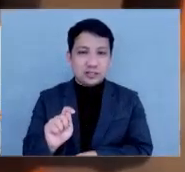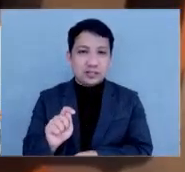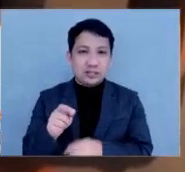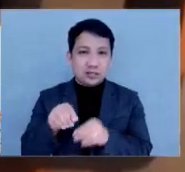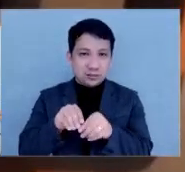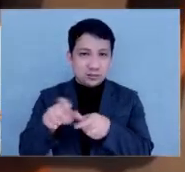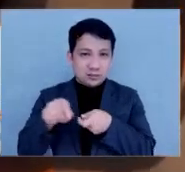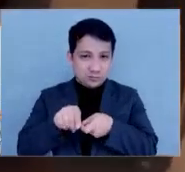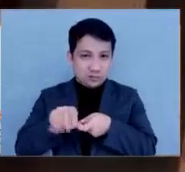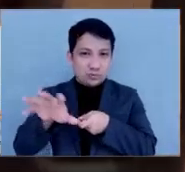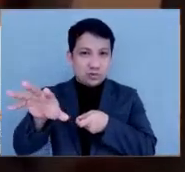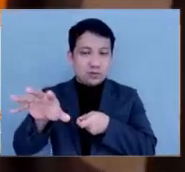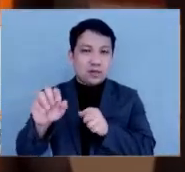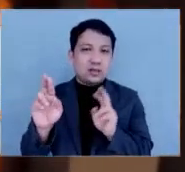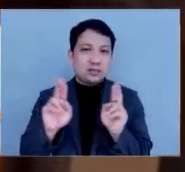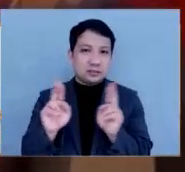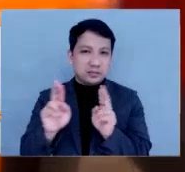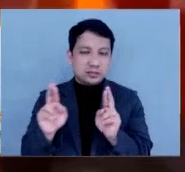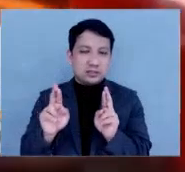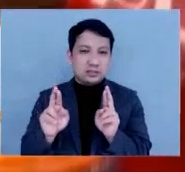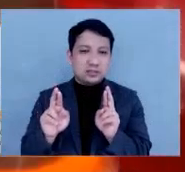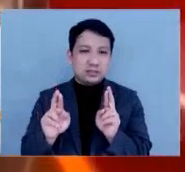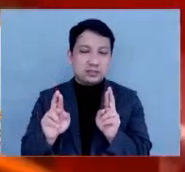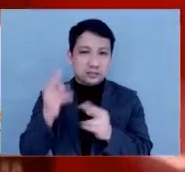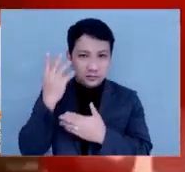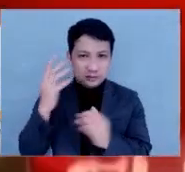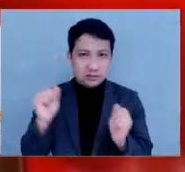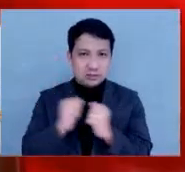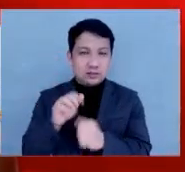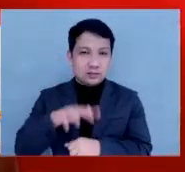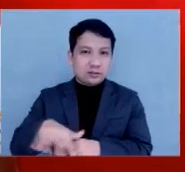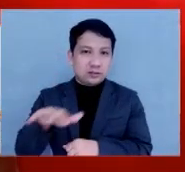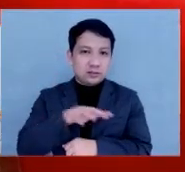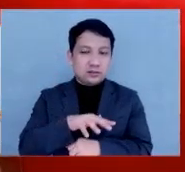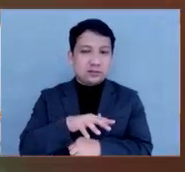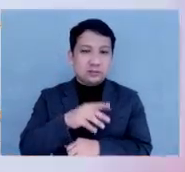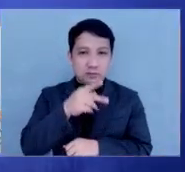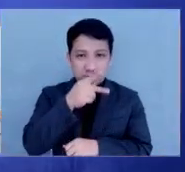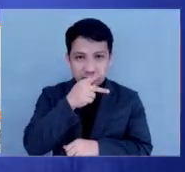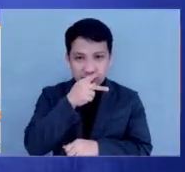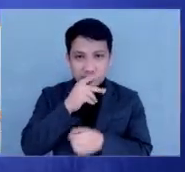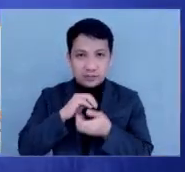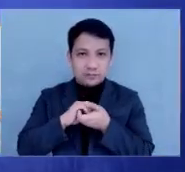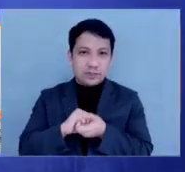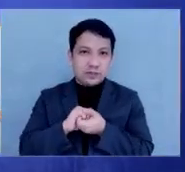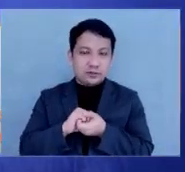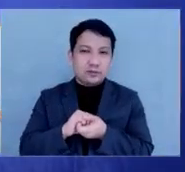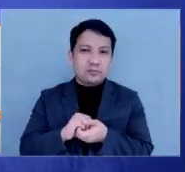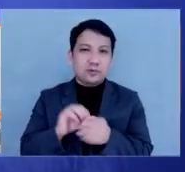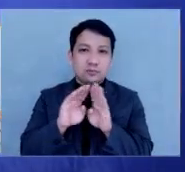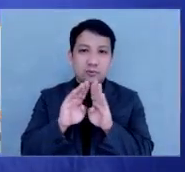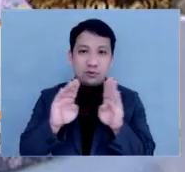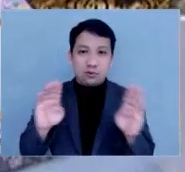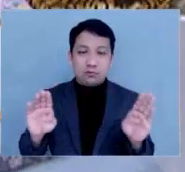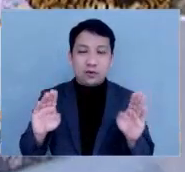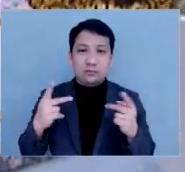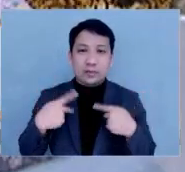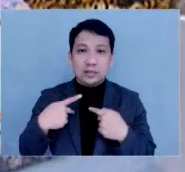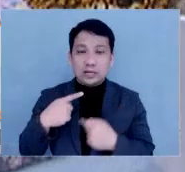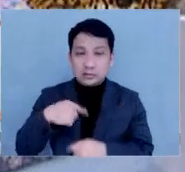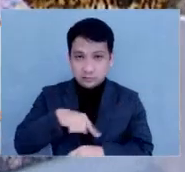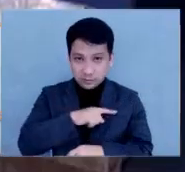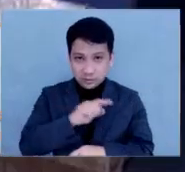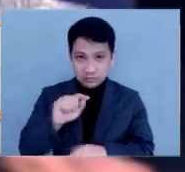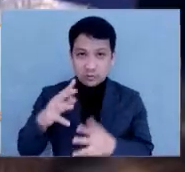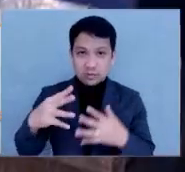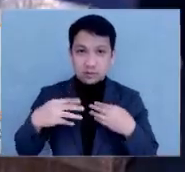flashlights, ready to serve ang alagang kapatid at ng iba pang pribadong partners. Bukas ang Alagang Kapatid Foundation na